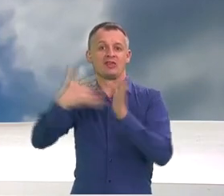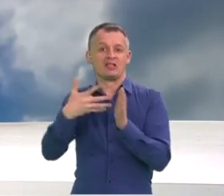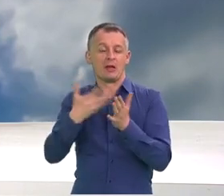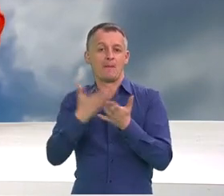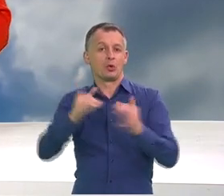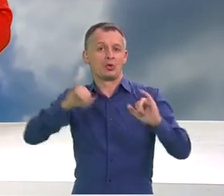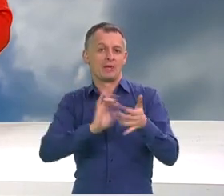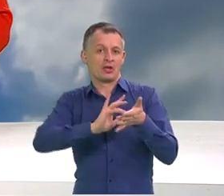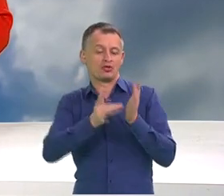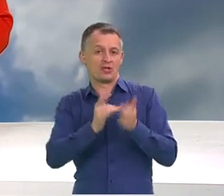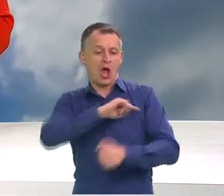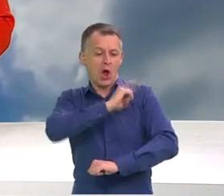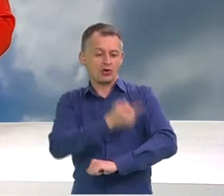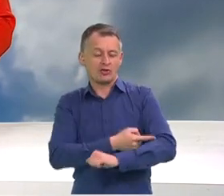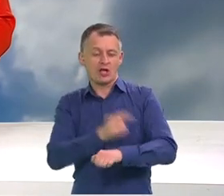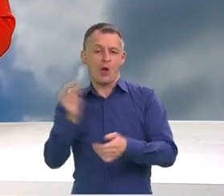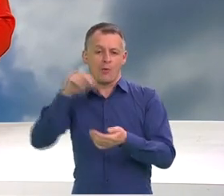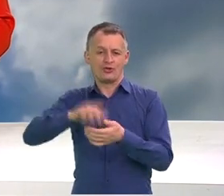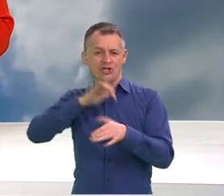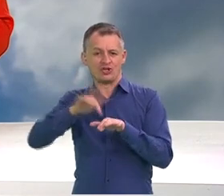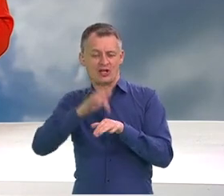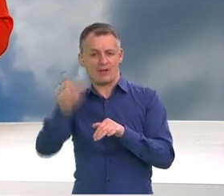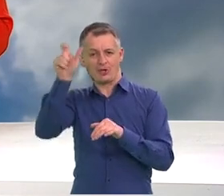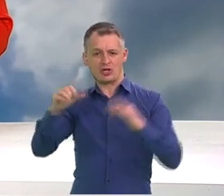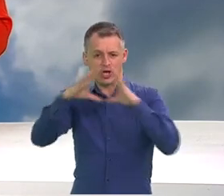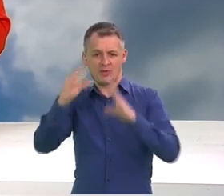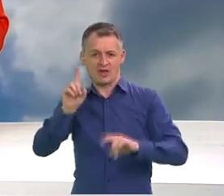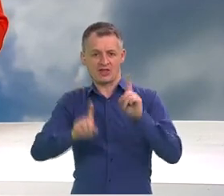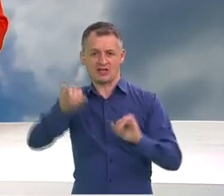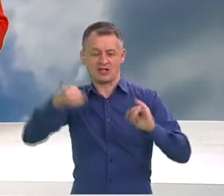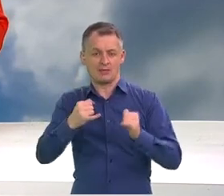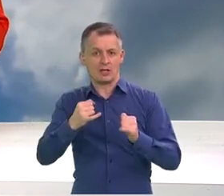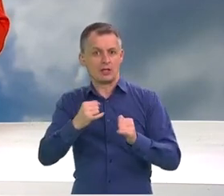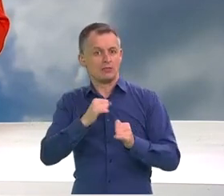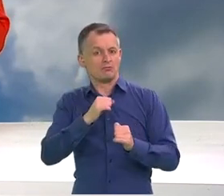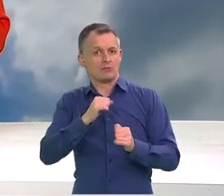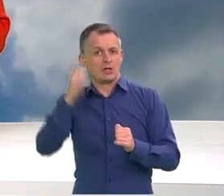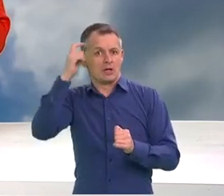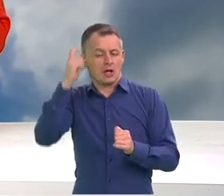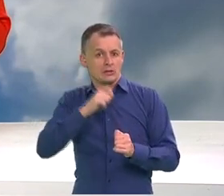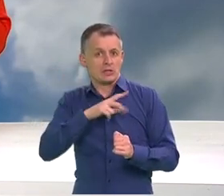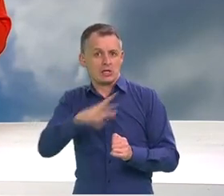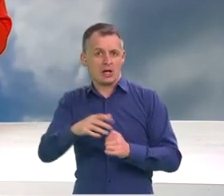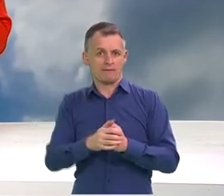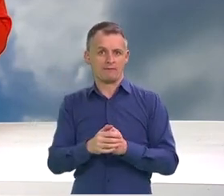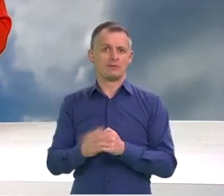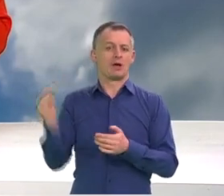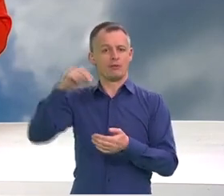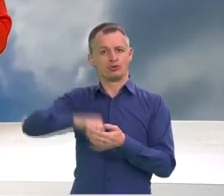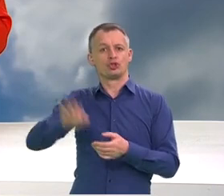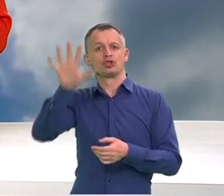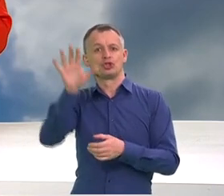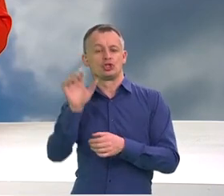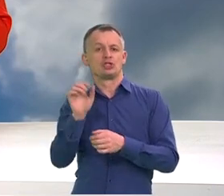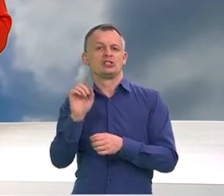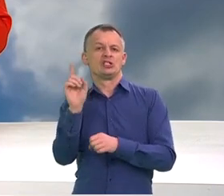dată, autoritățile au pus la încercare reacția românilor în caz de dezastru. Acolo unde au funcționat, alarmele au emis 5 sunete a